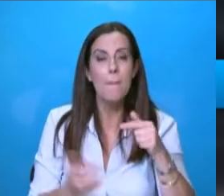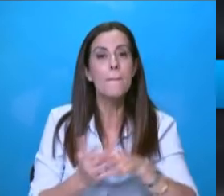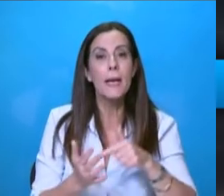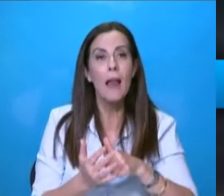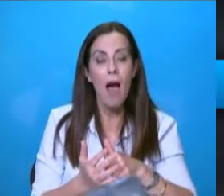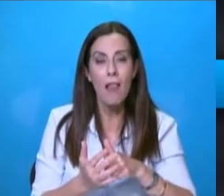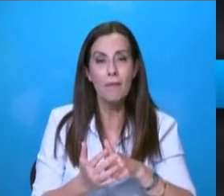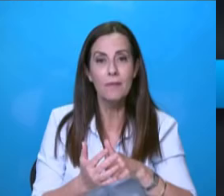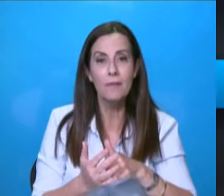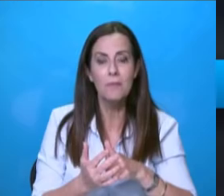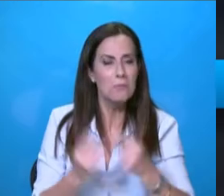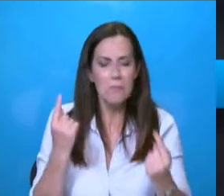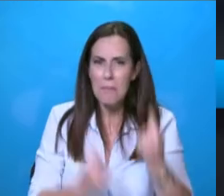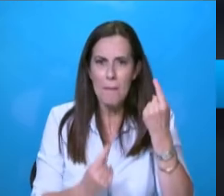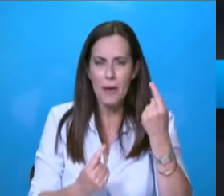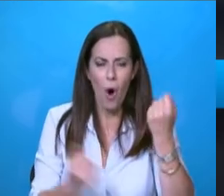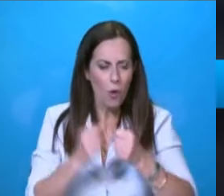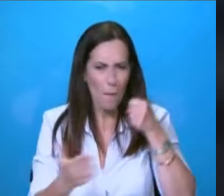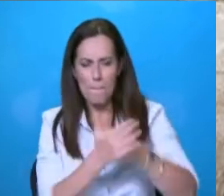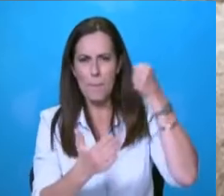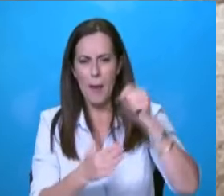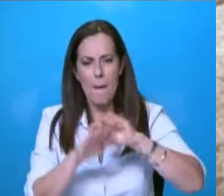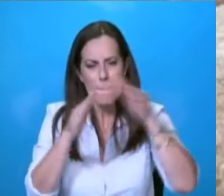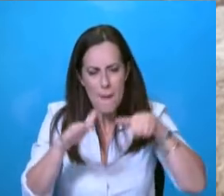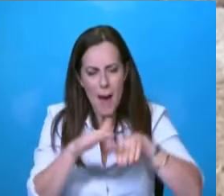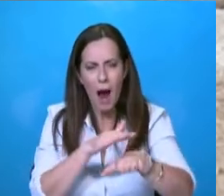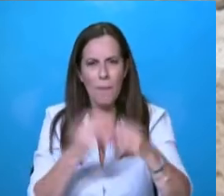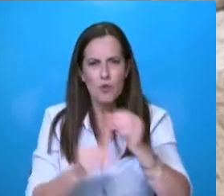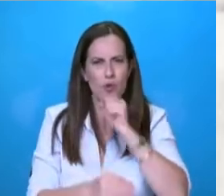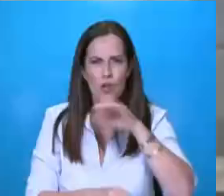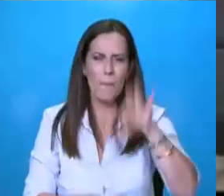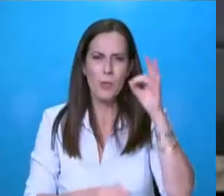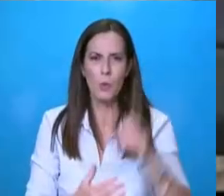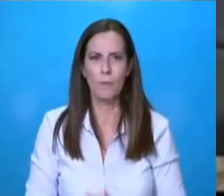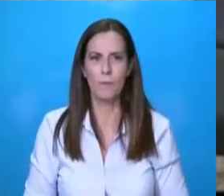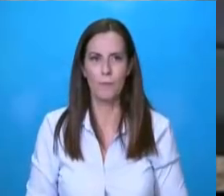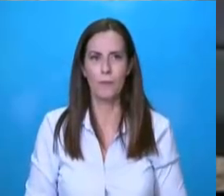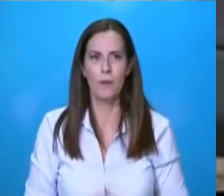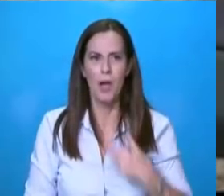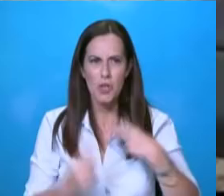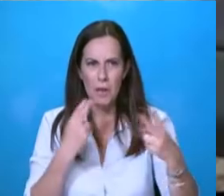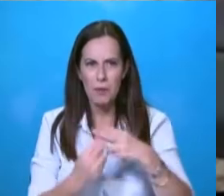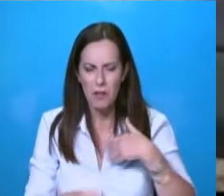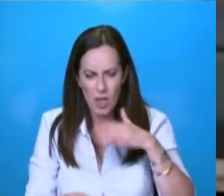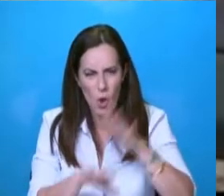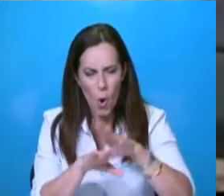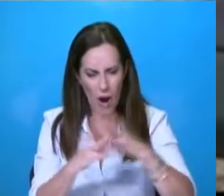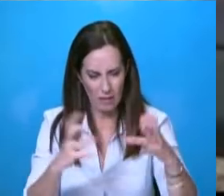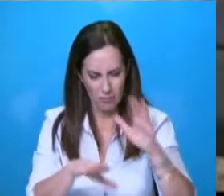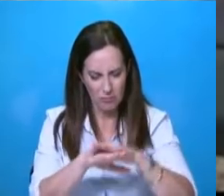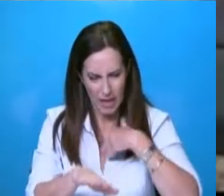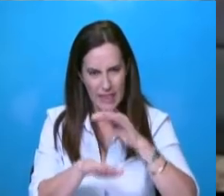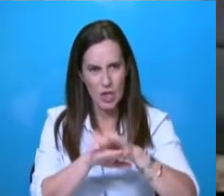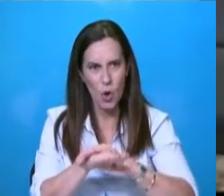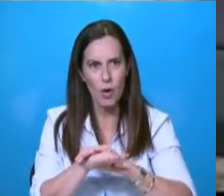פגיעה מקרית של כלי מכני במערת קבורה עתיקה. איך שאני מתקרב למקום, אני נוגע בחתיכת